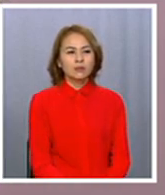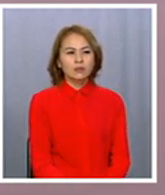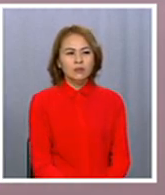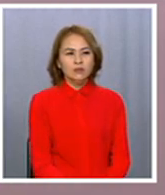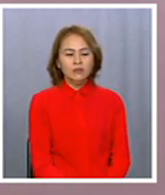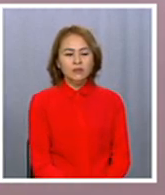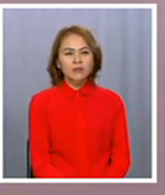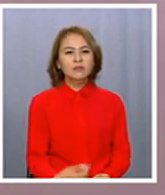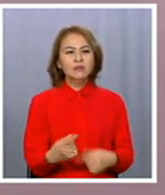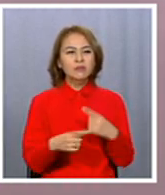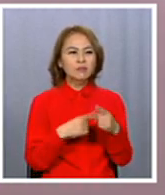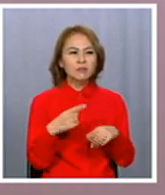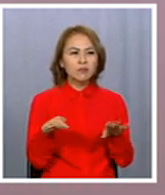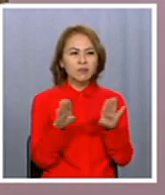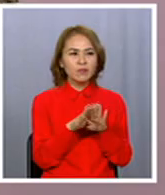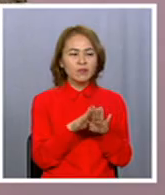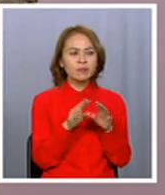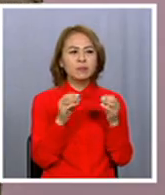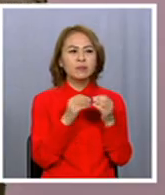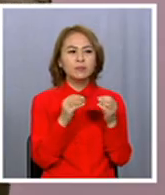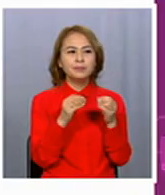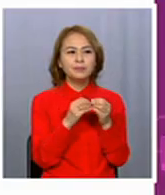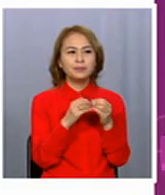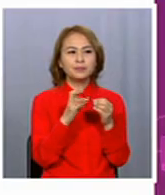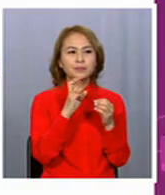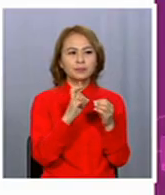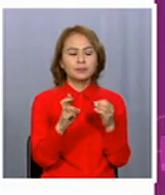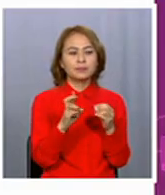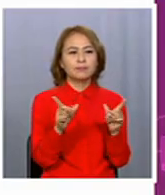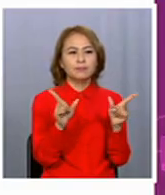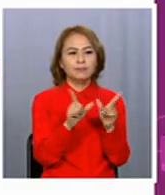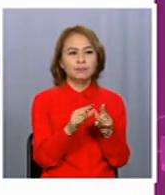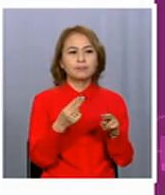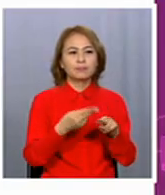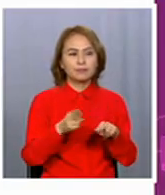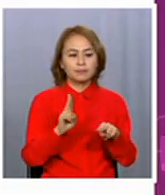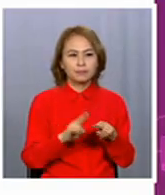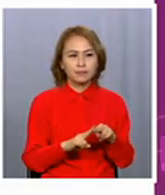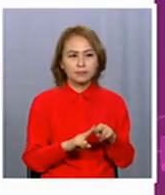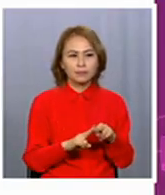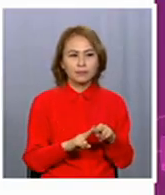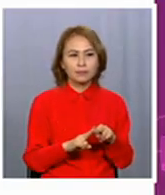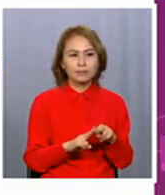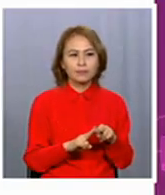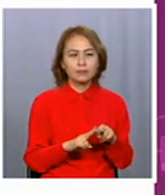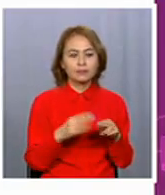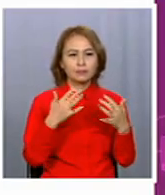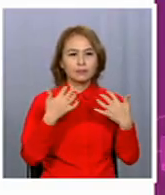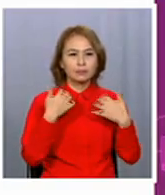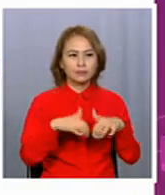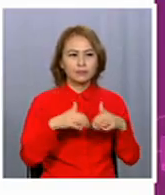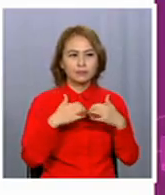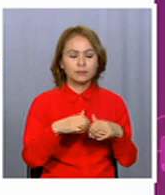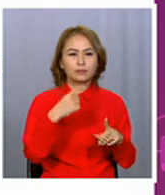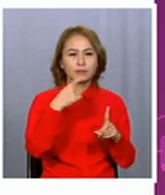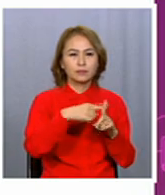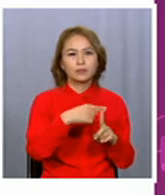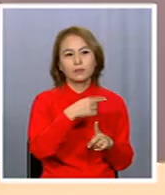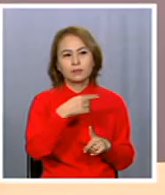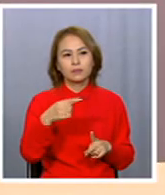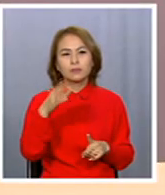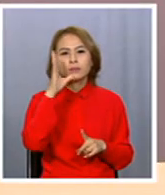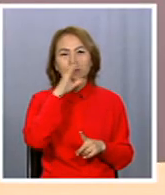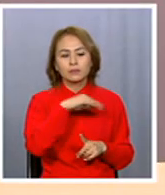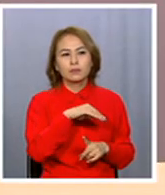Келесі өрнекте айнымалы Б. Айнымалы 1-дей болғандықтан осы сандарды қосып азайта